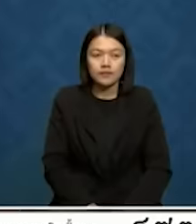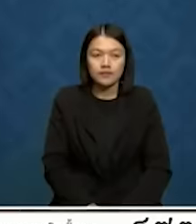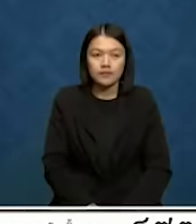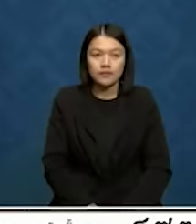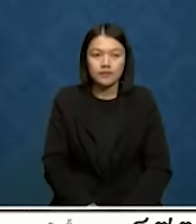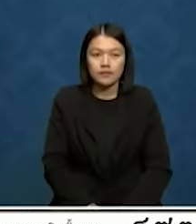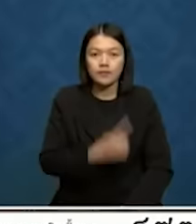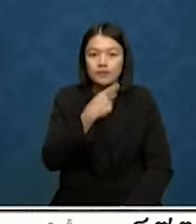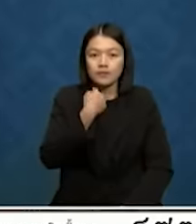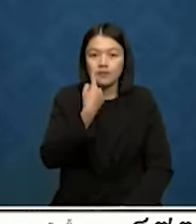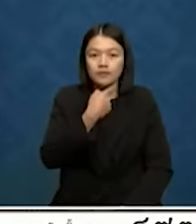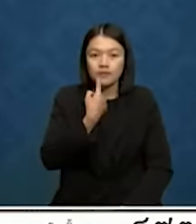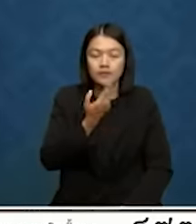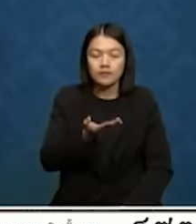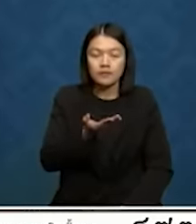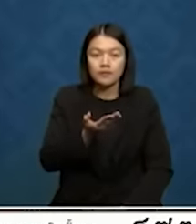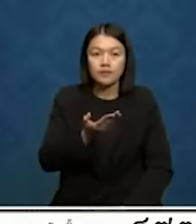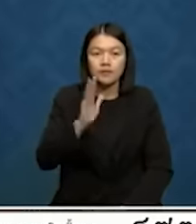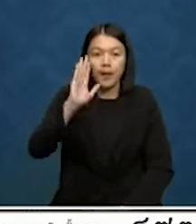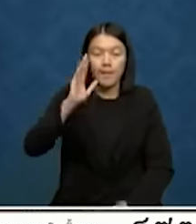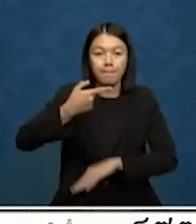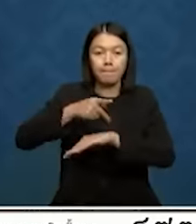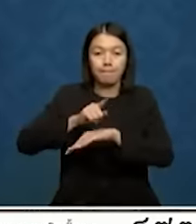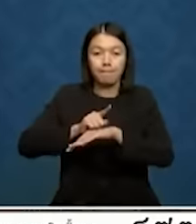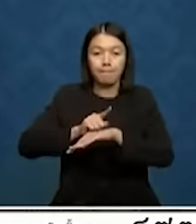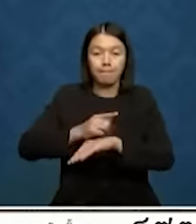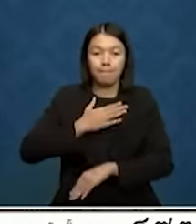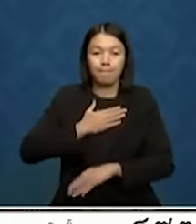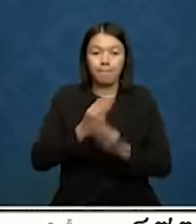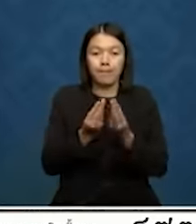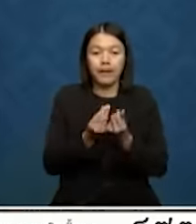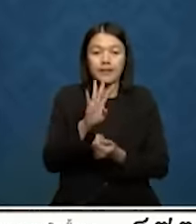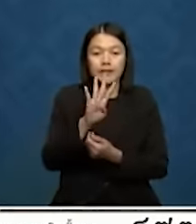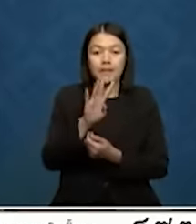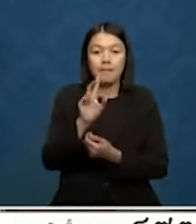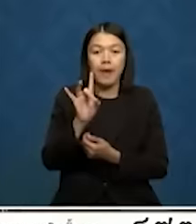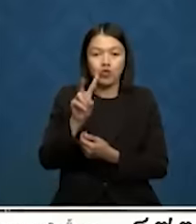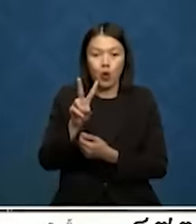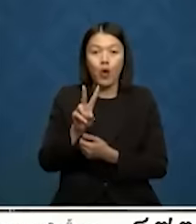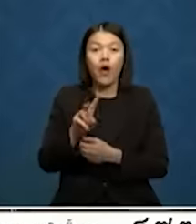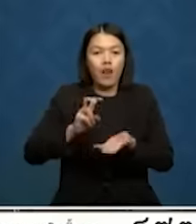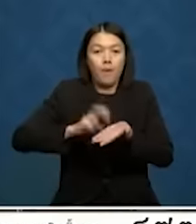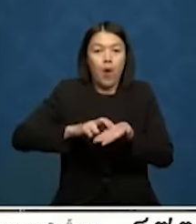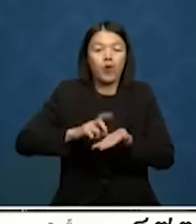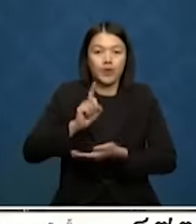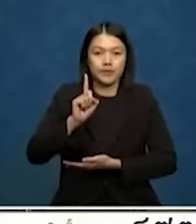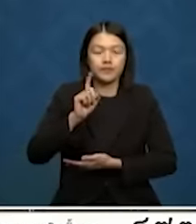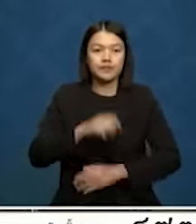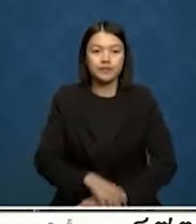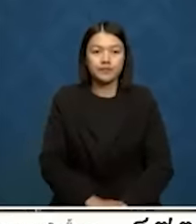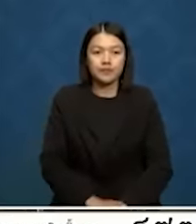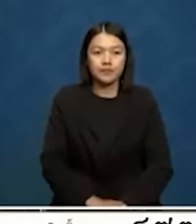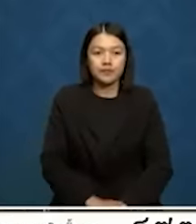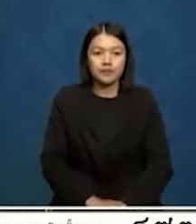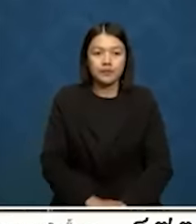มีผู้ใด ครับท่านประธานครับผมนายแพทย์ลงกรมนิกาศ482รับรองครับ ครับรับรองนะหนึ่งท่านนะครับ